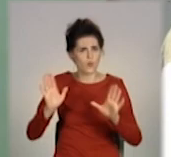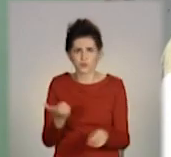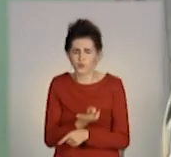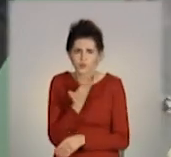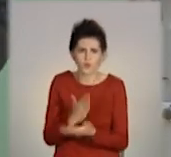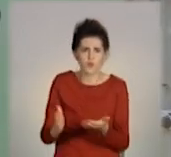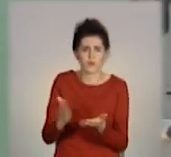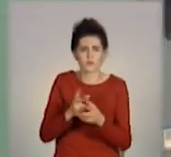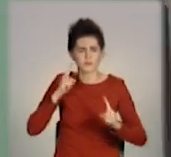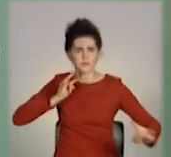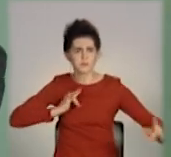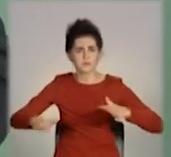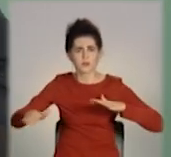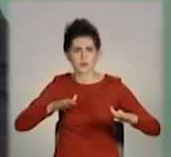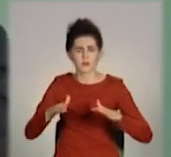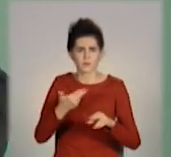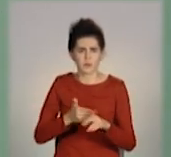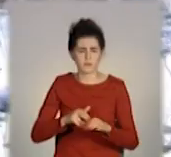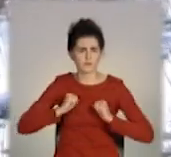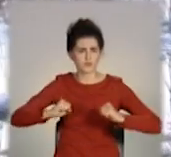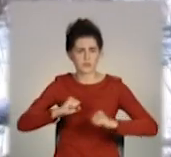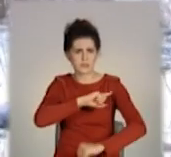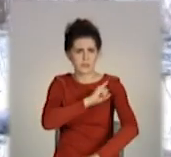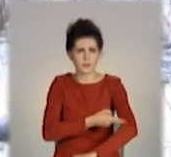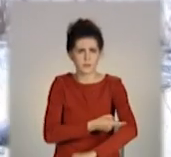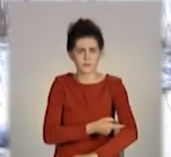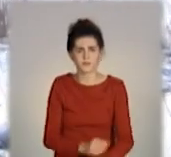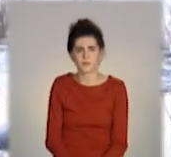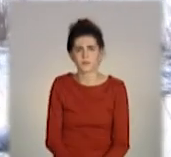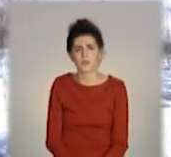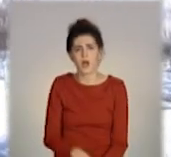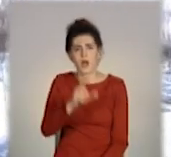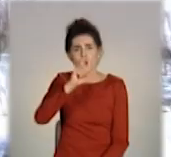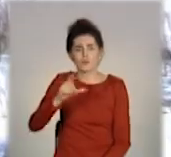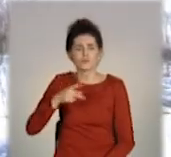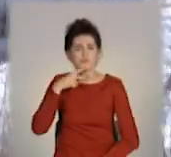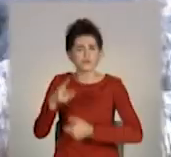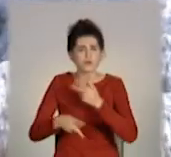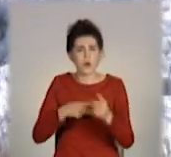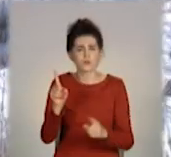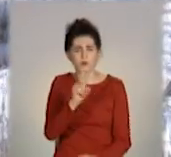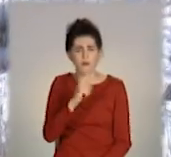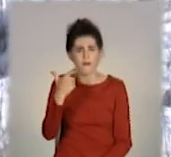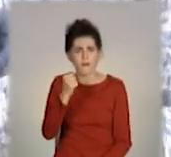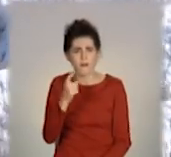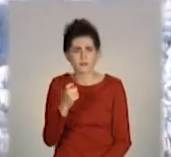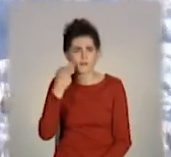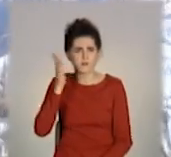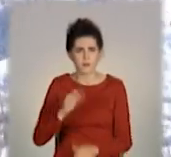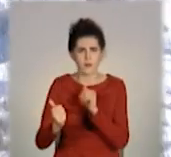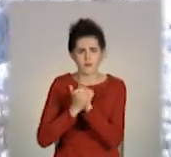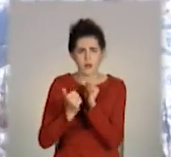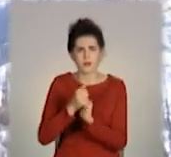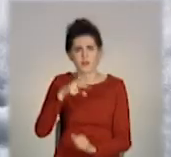що толчки маленькі, а толчки такі йдуть, що хата труситься. Жителі скаржаться, цього разу блакитне паливо шукають прямісінько на подвір'ях,